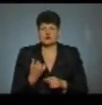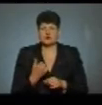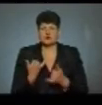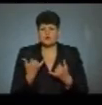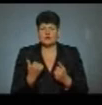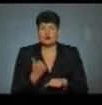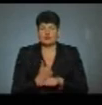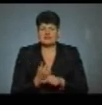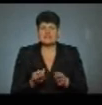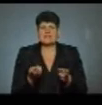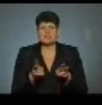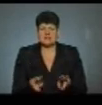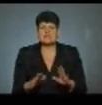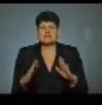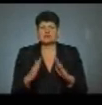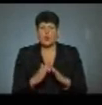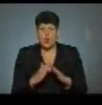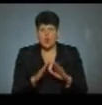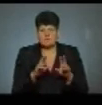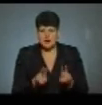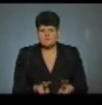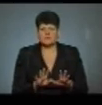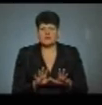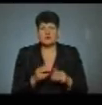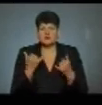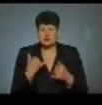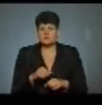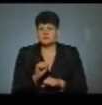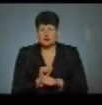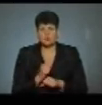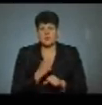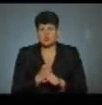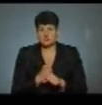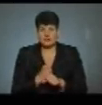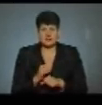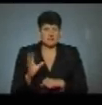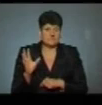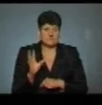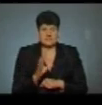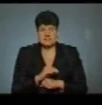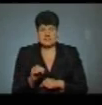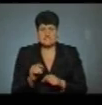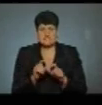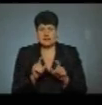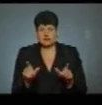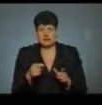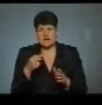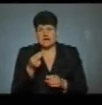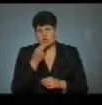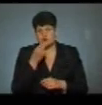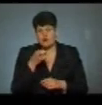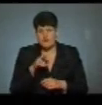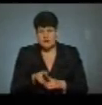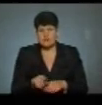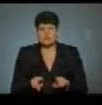залишайся вдома. І фактично сьогодні перестають працювати всі, скажімо так, заклади харчування.